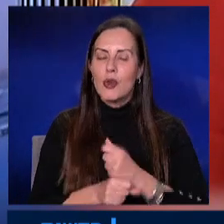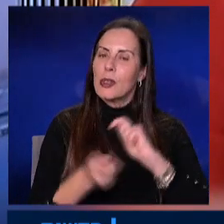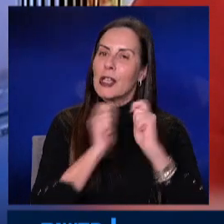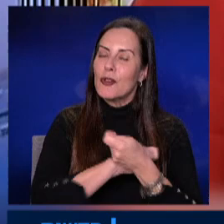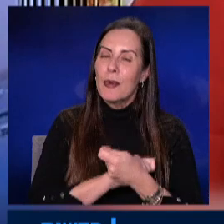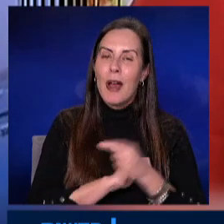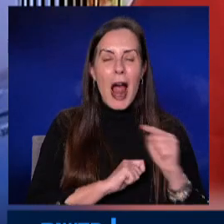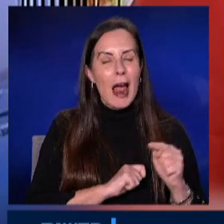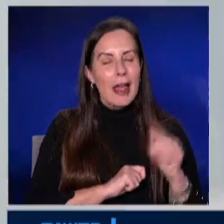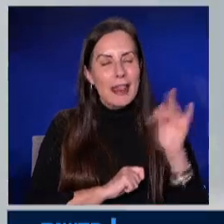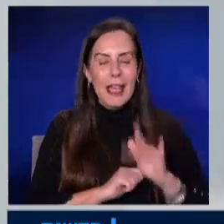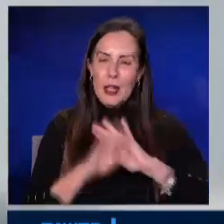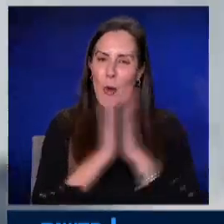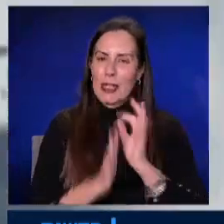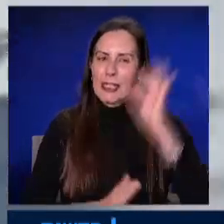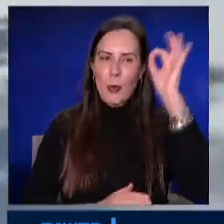change despite the odds.